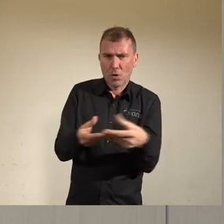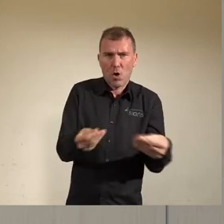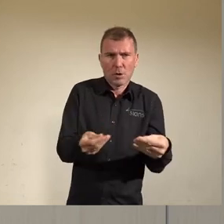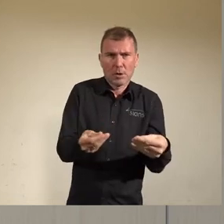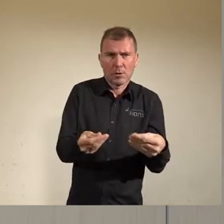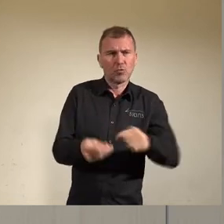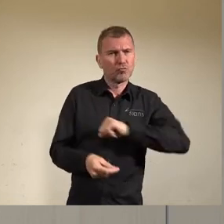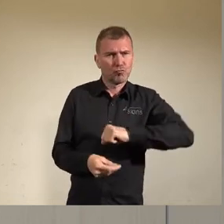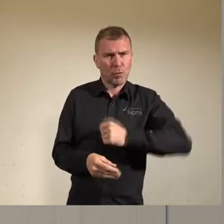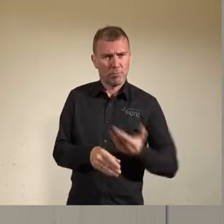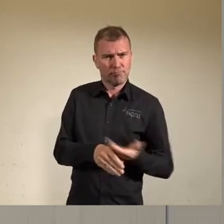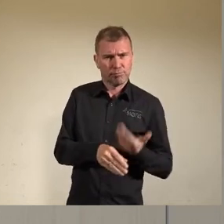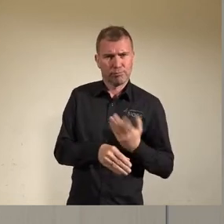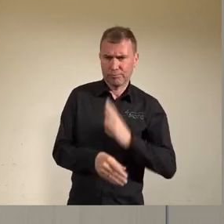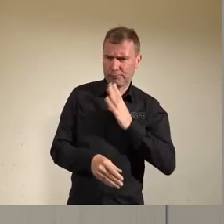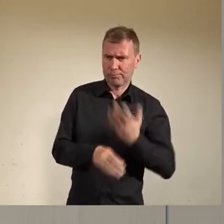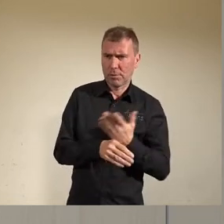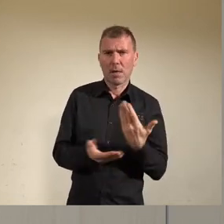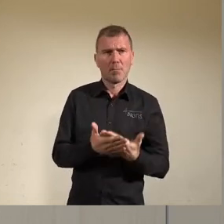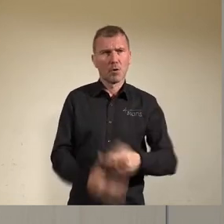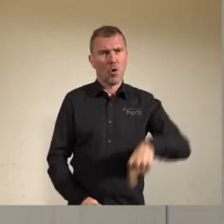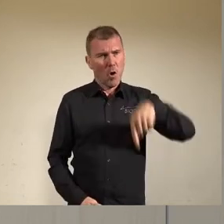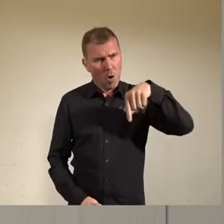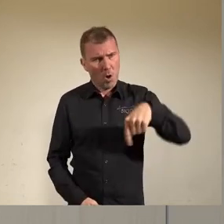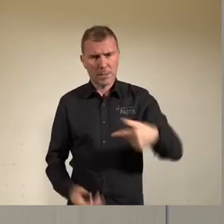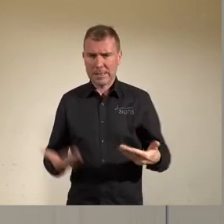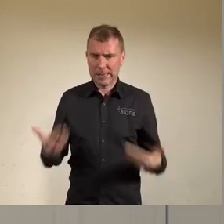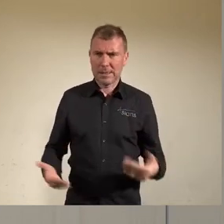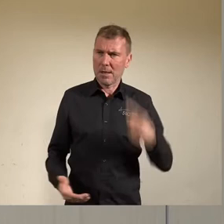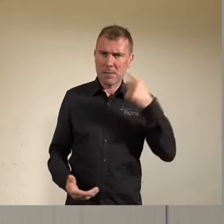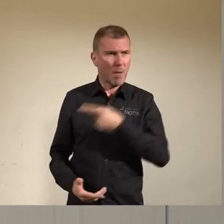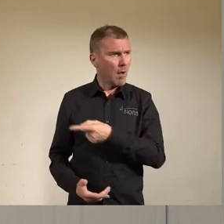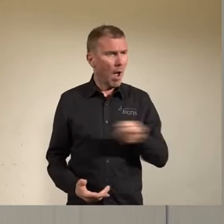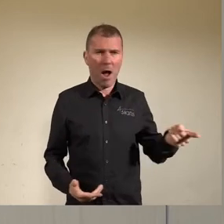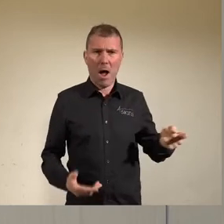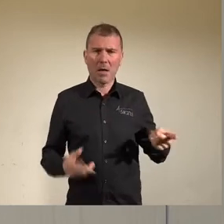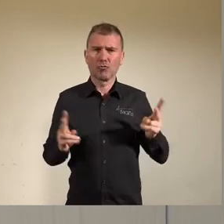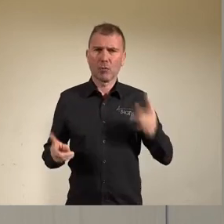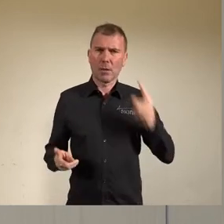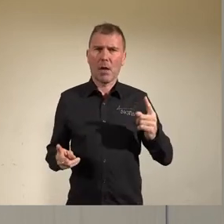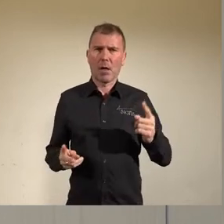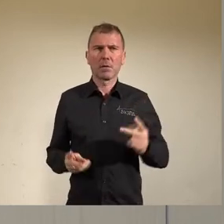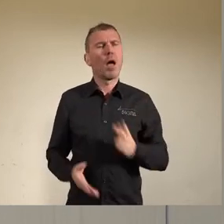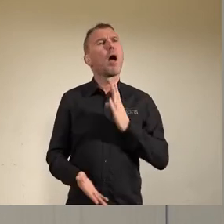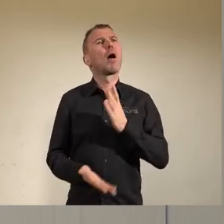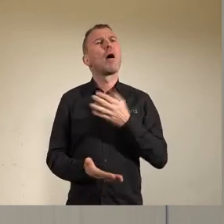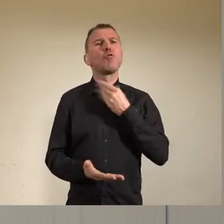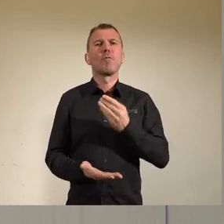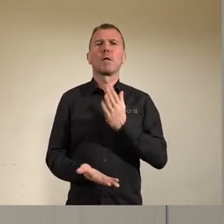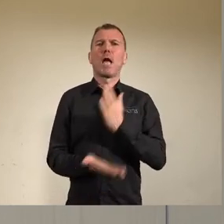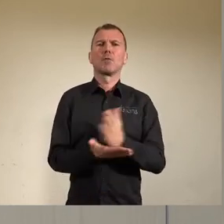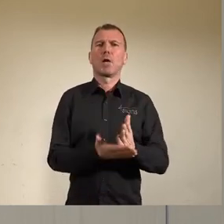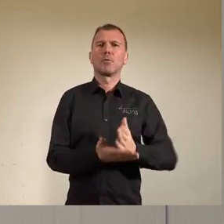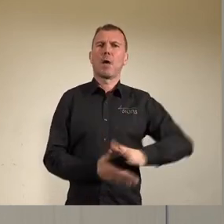zügig voranzukommen, damit heute hier im Rat die notwendigen Entscheidungen getroffen werden